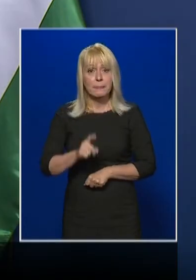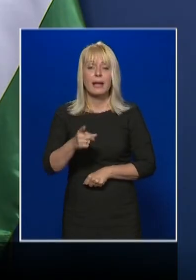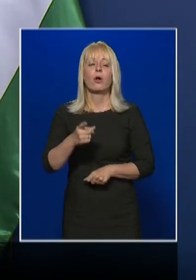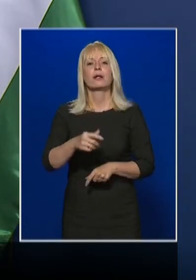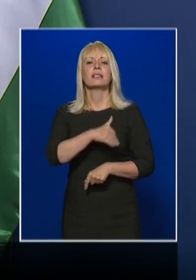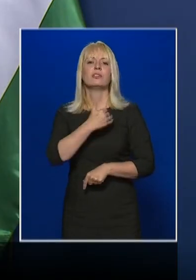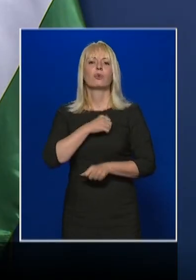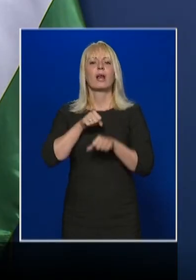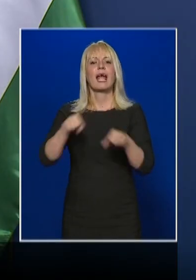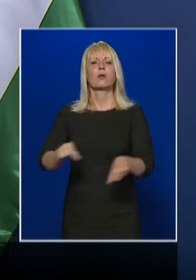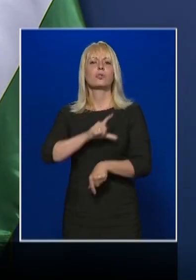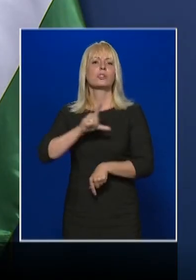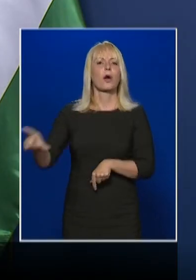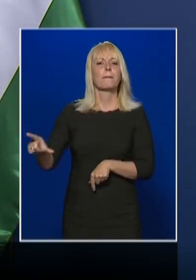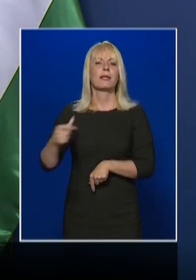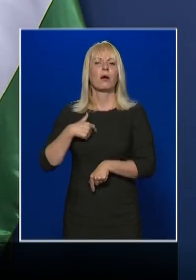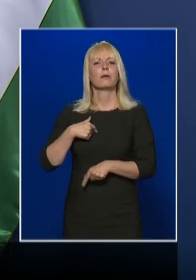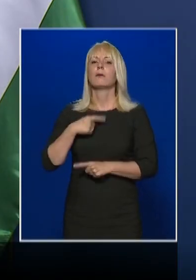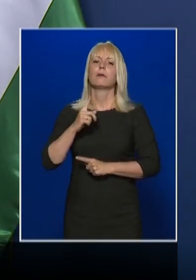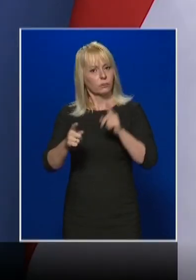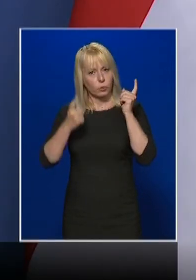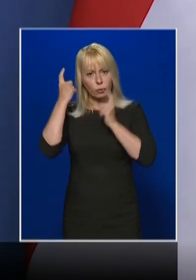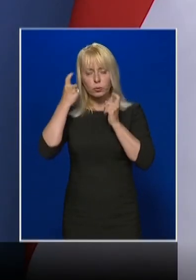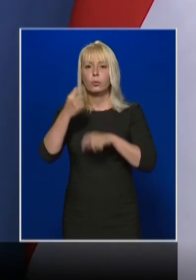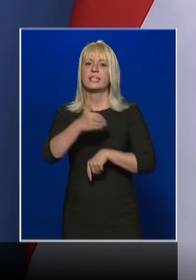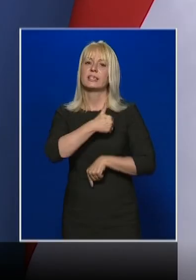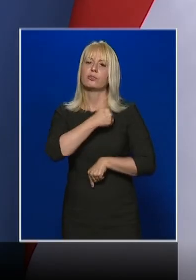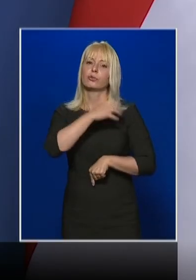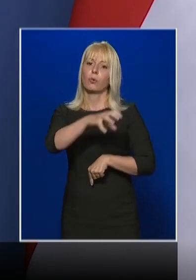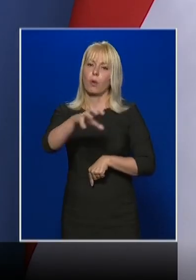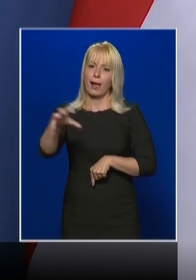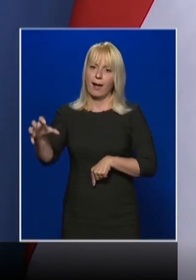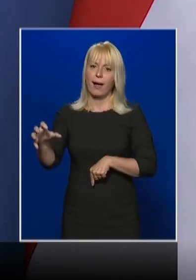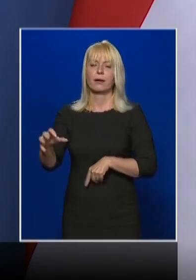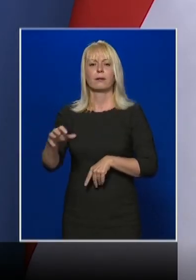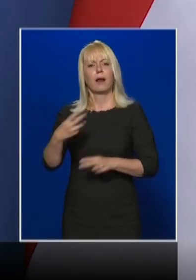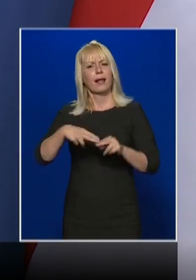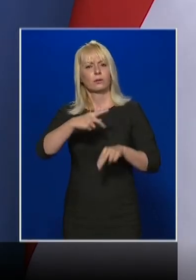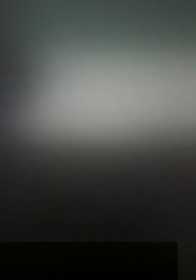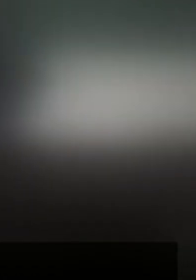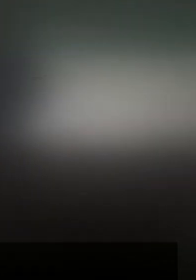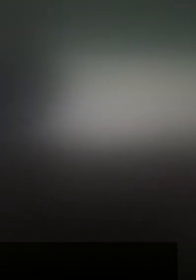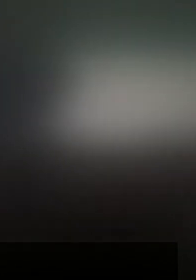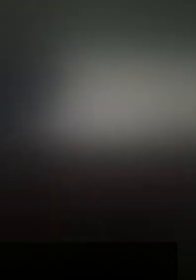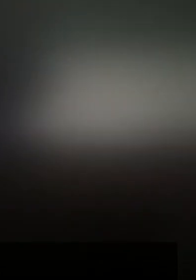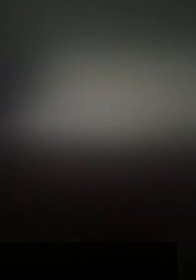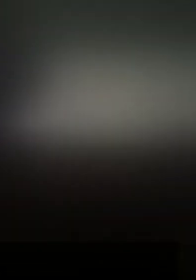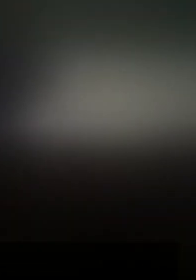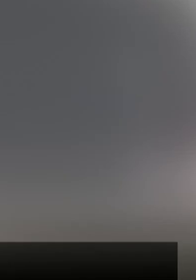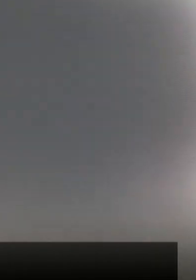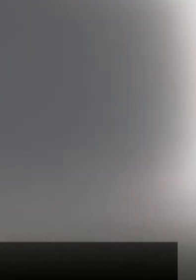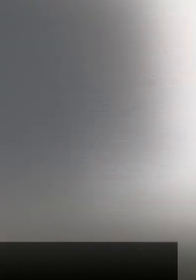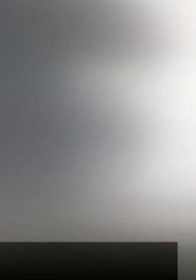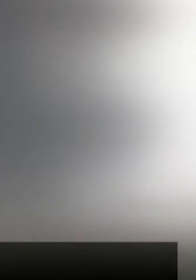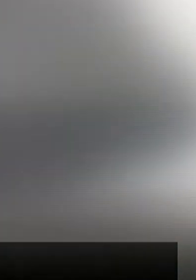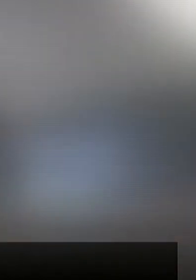vezető miniszter a kormányinfón azt mondta hogy a törvényjavaslat értelmében egy évig nem kap majd családi pótlékot az a szülő